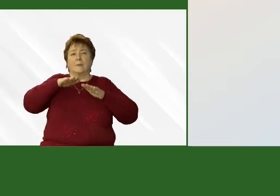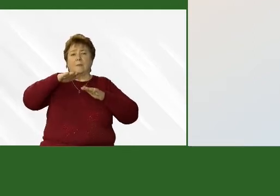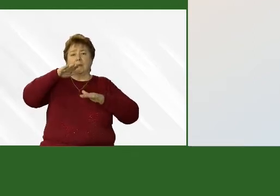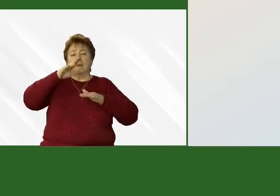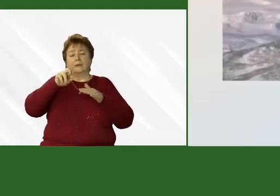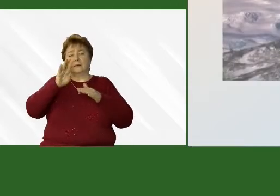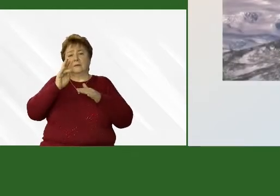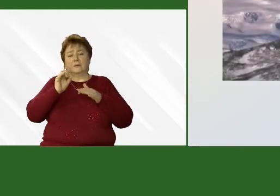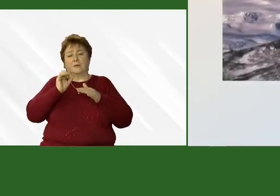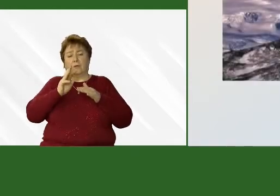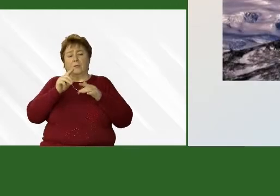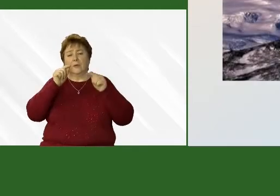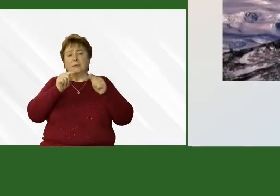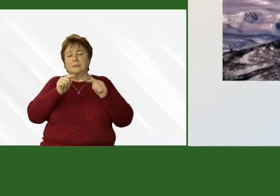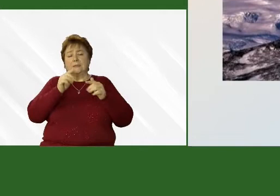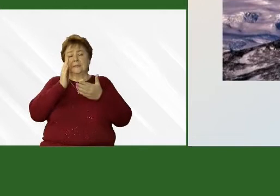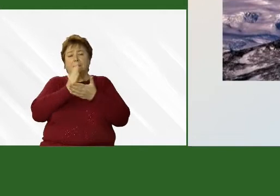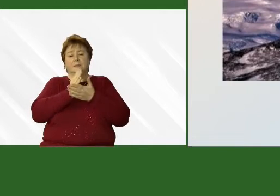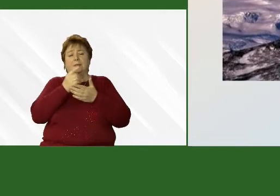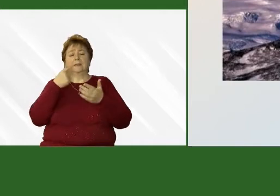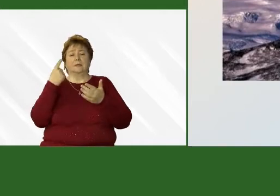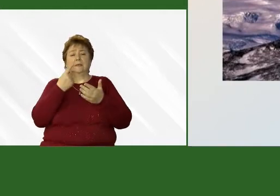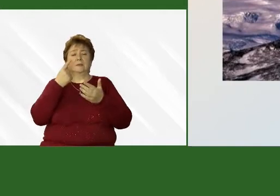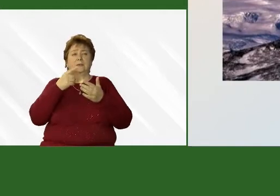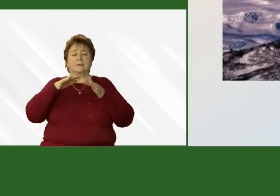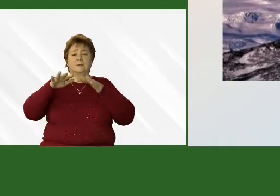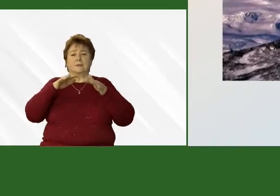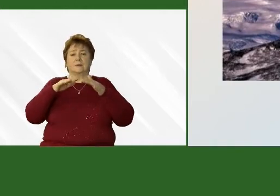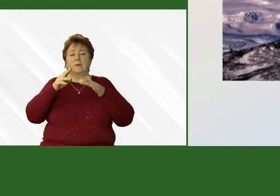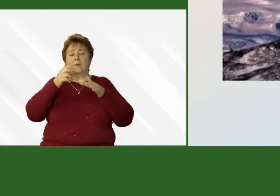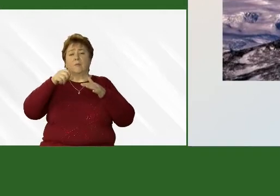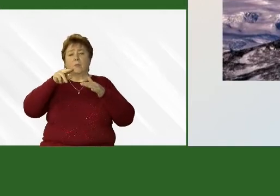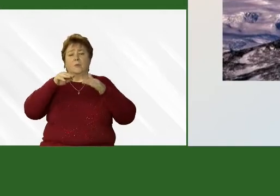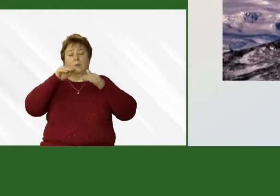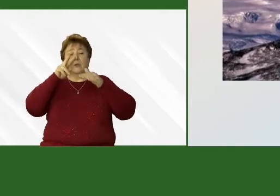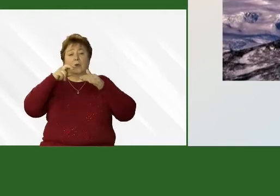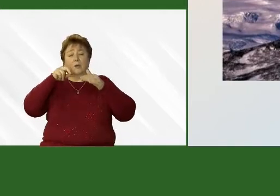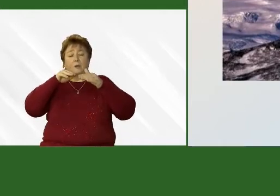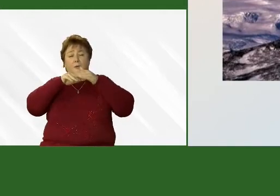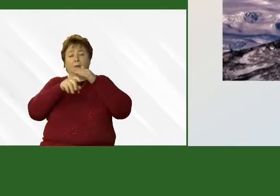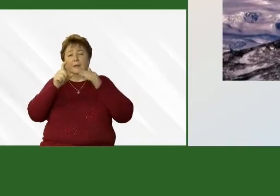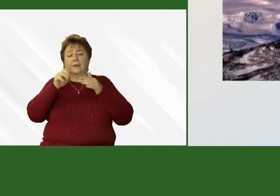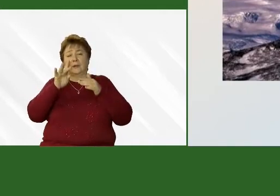над ледником. Здесь расположен единственный действующий подледный вулкан Эребус,